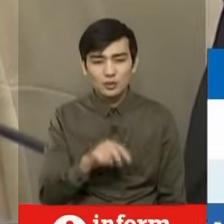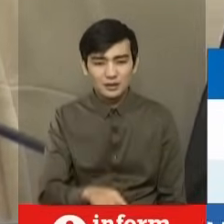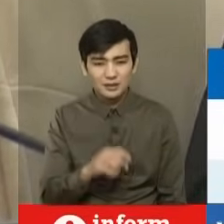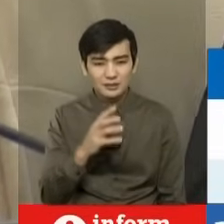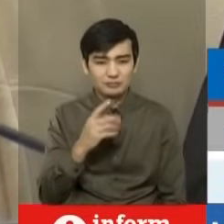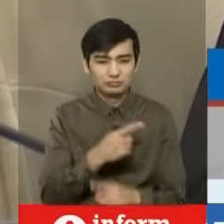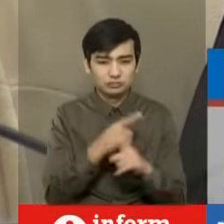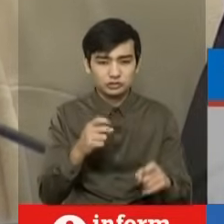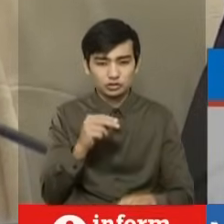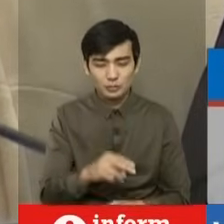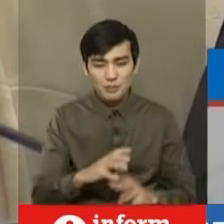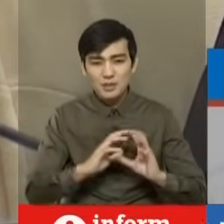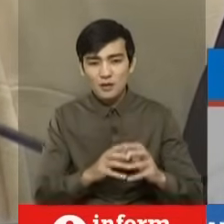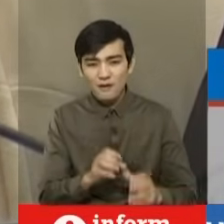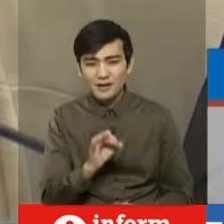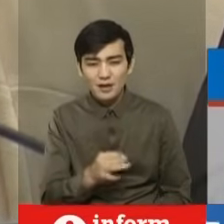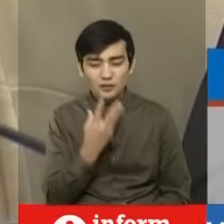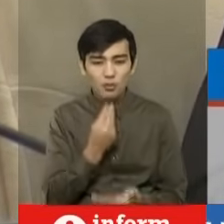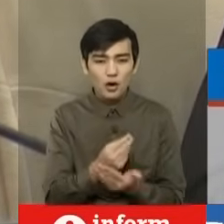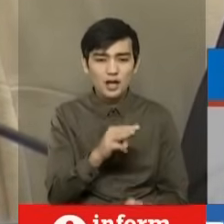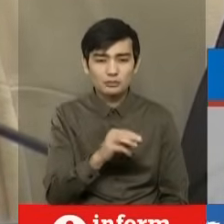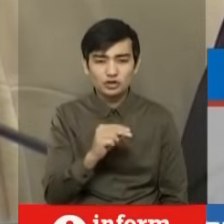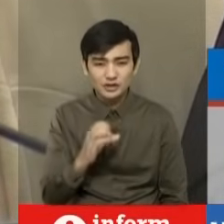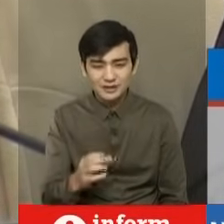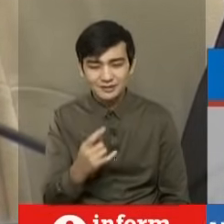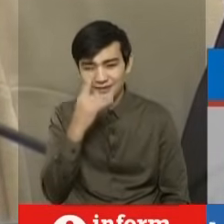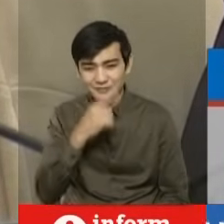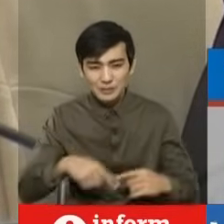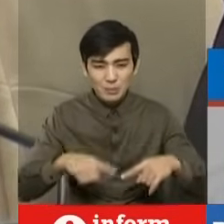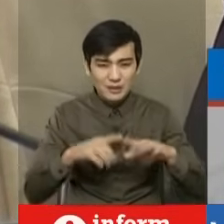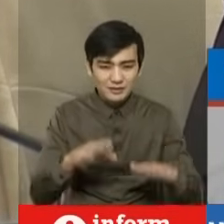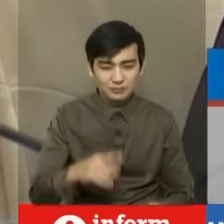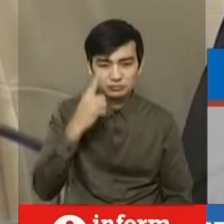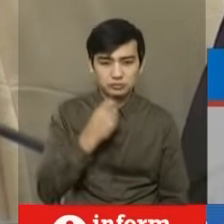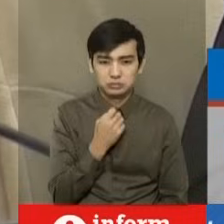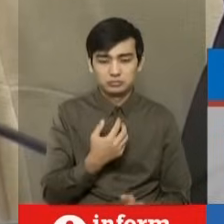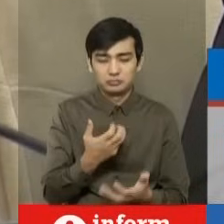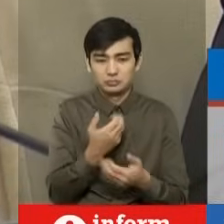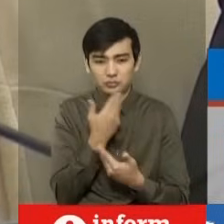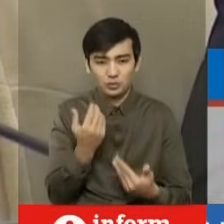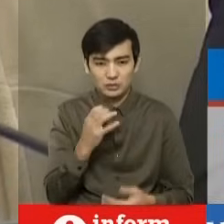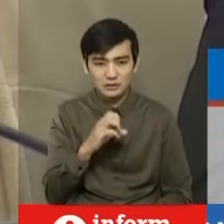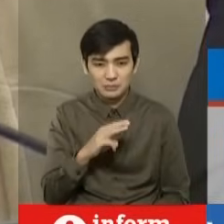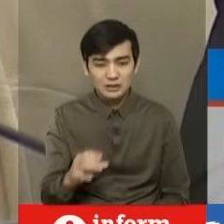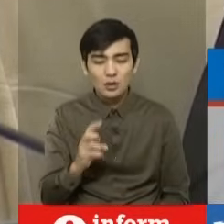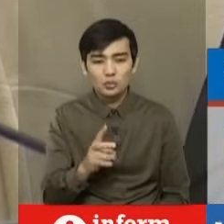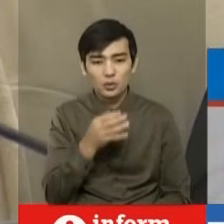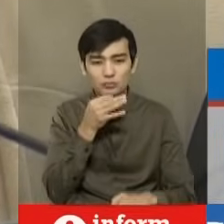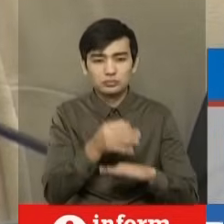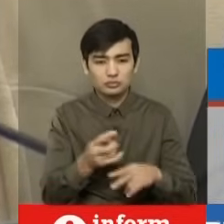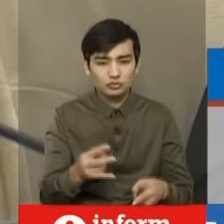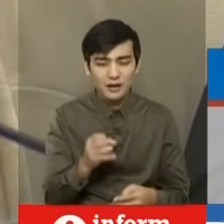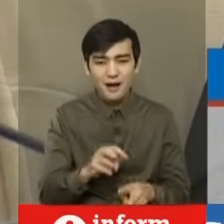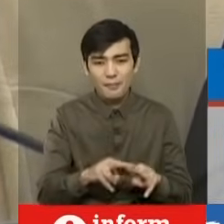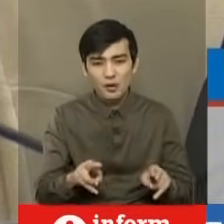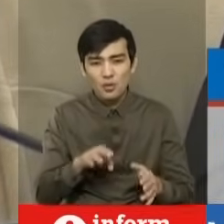мировых сервисов но только не от нашего МЧС и не от национальных операторов возникает такой вопрос резонный кто должен в критической